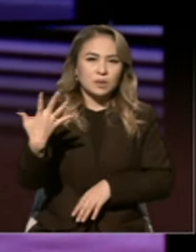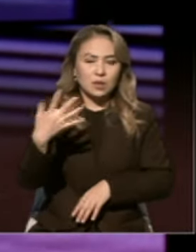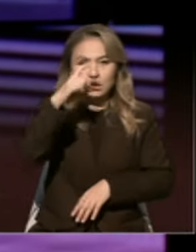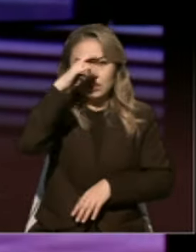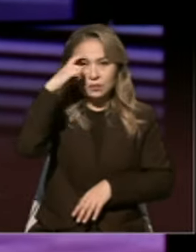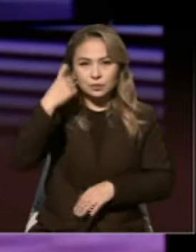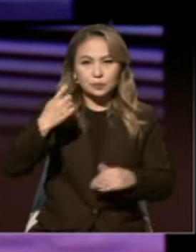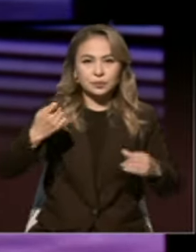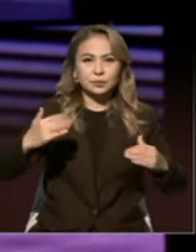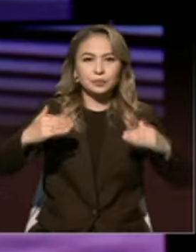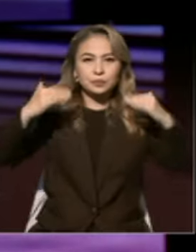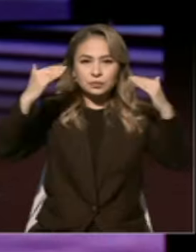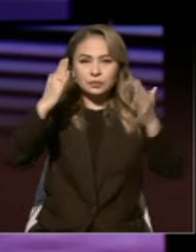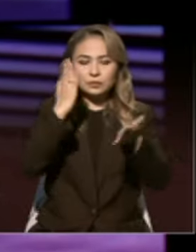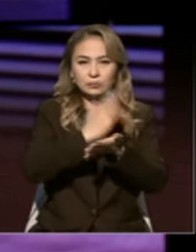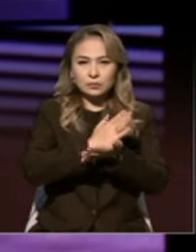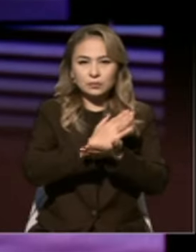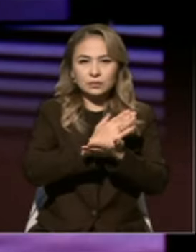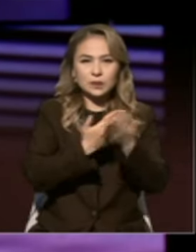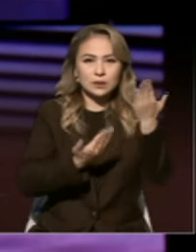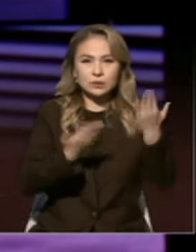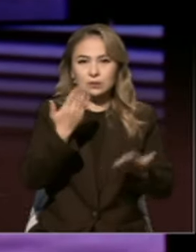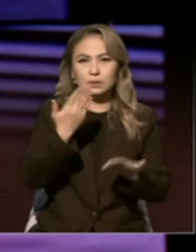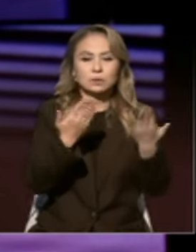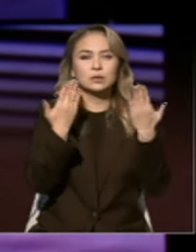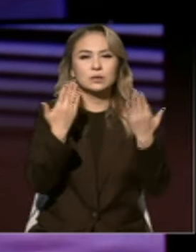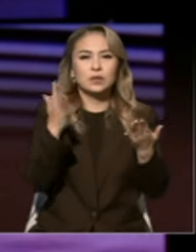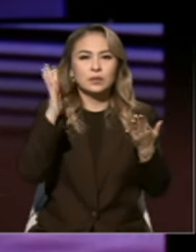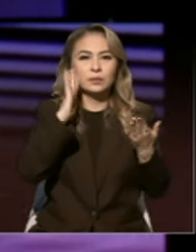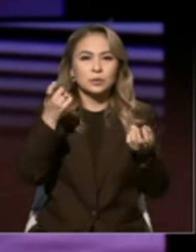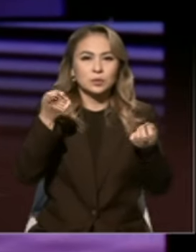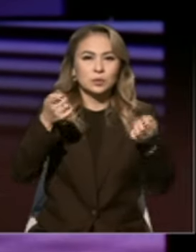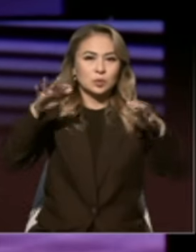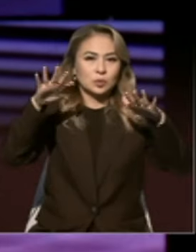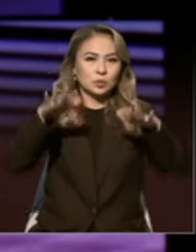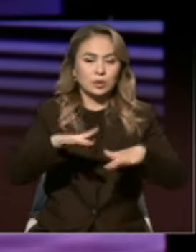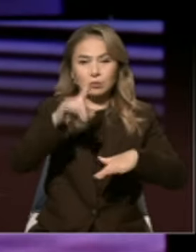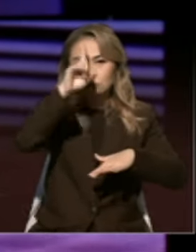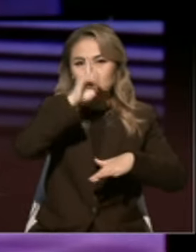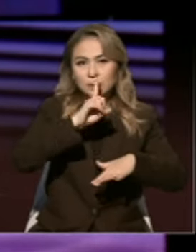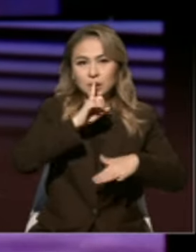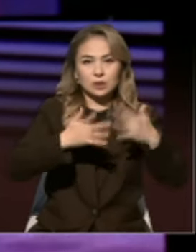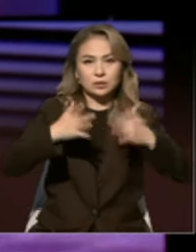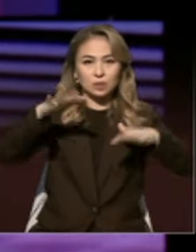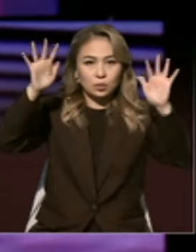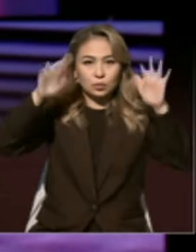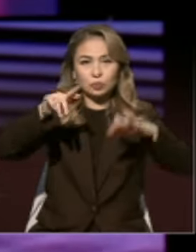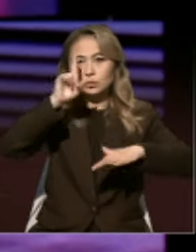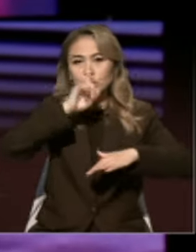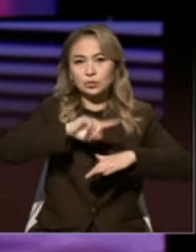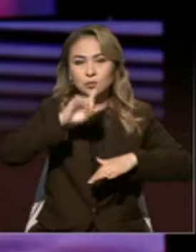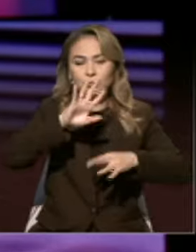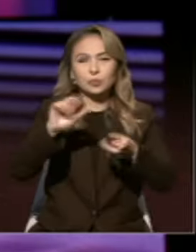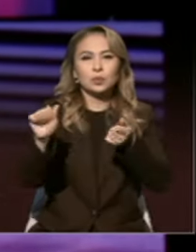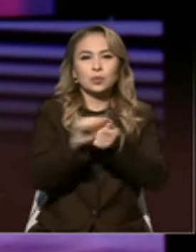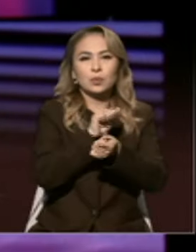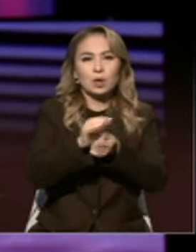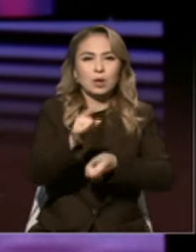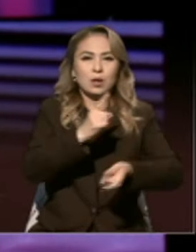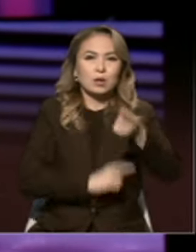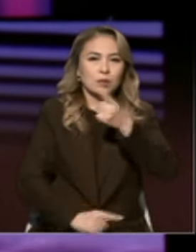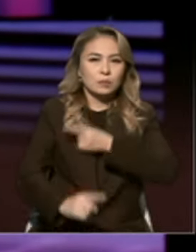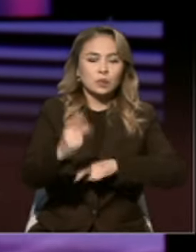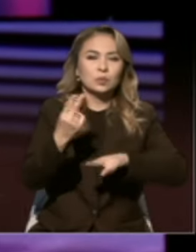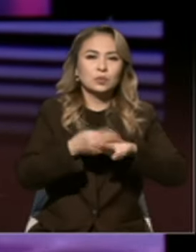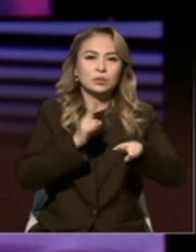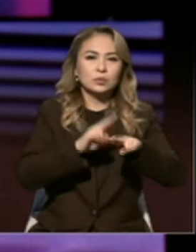дейін көтерілді. Егер осы мына тасқын басылғаннан кейін бір ай жаңбыр жаумаса, кәдімгі құрғақшылық басталады.